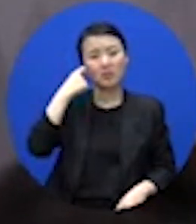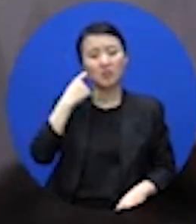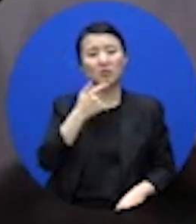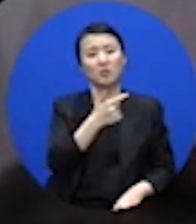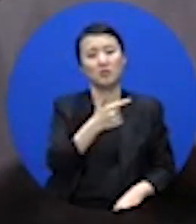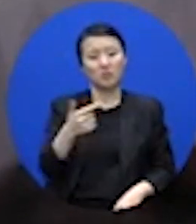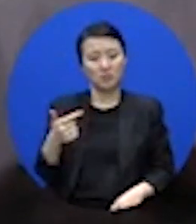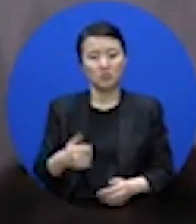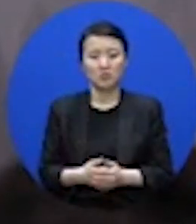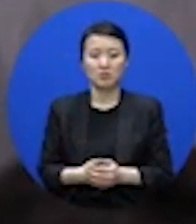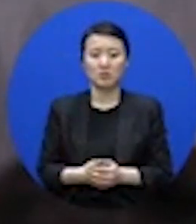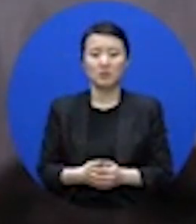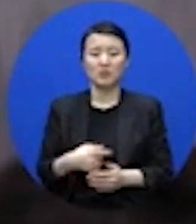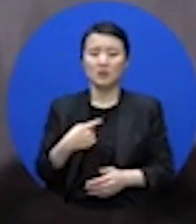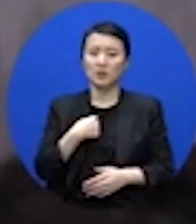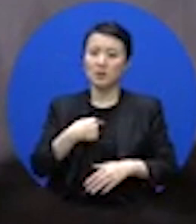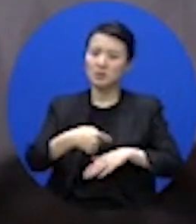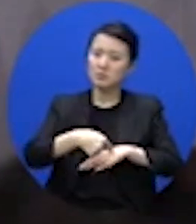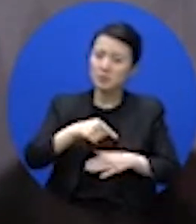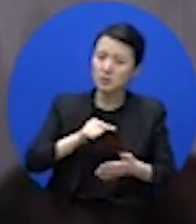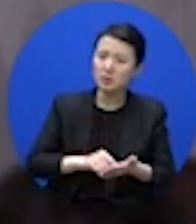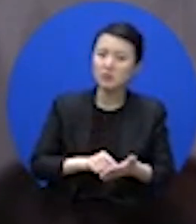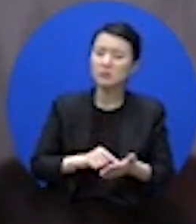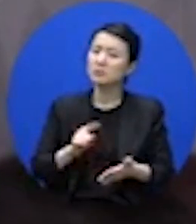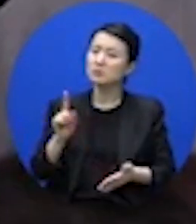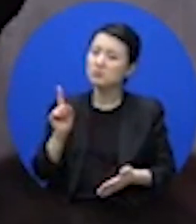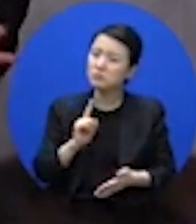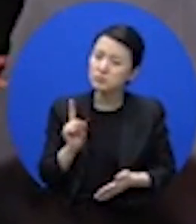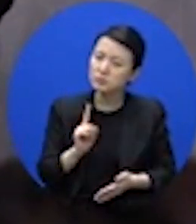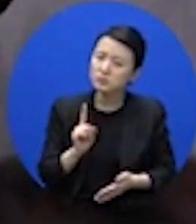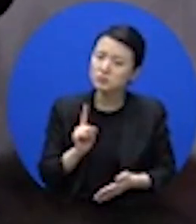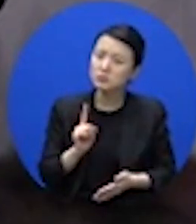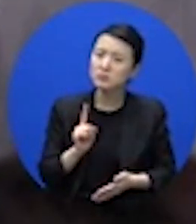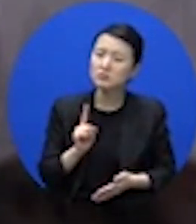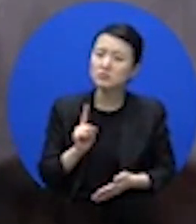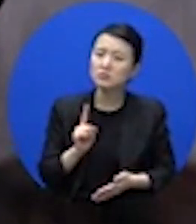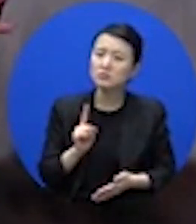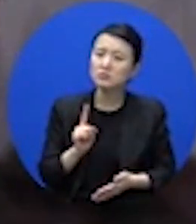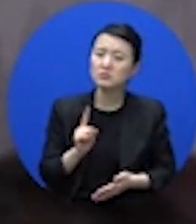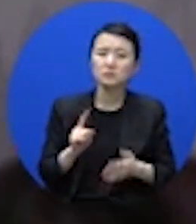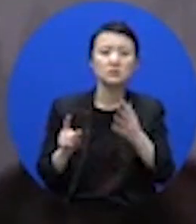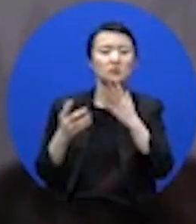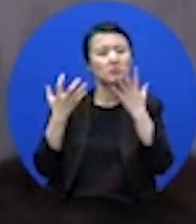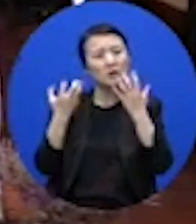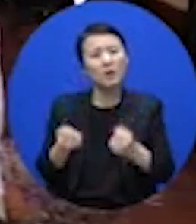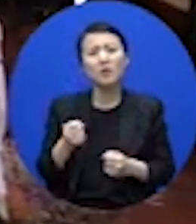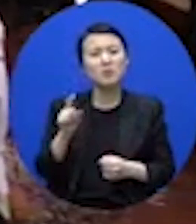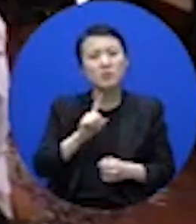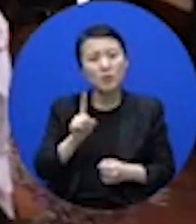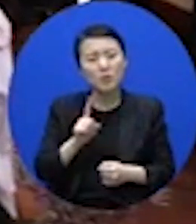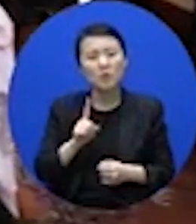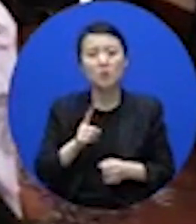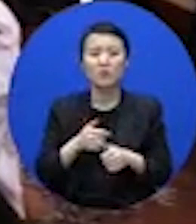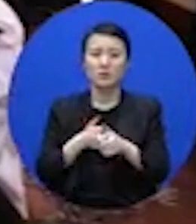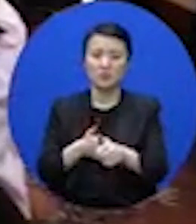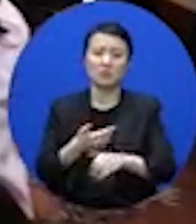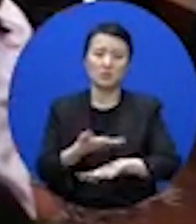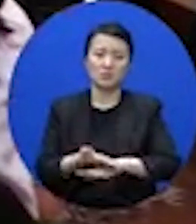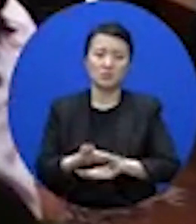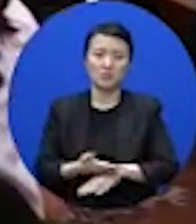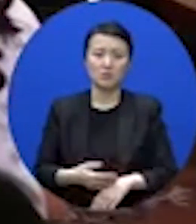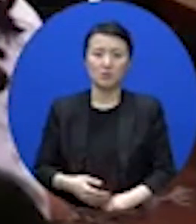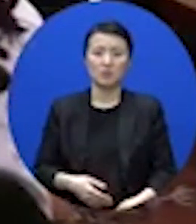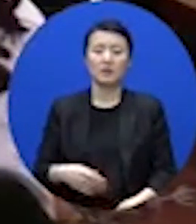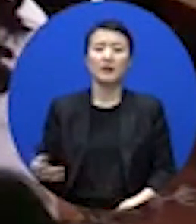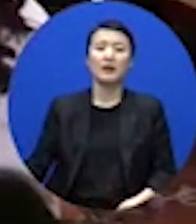내가 어떤 상황에서 내 마음에 어떤 것들이 지금 많이 있느냐에 따라서 어떤 음악